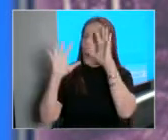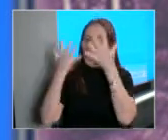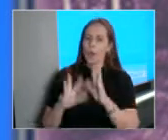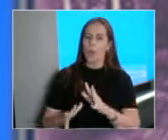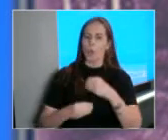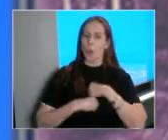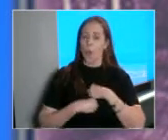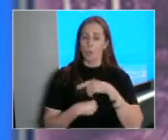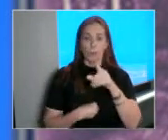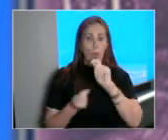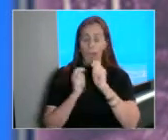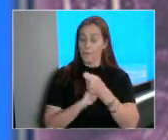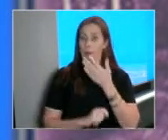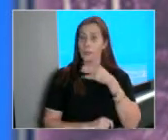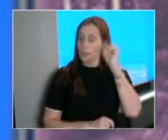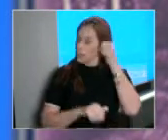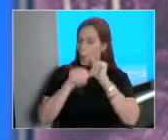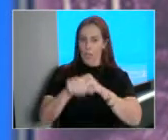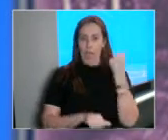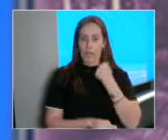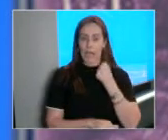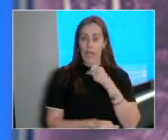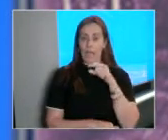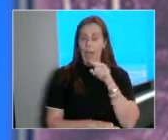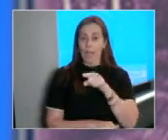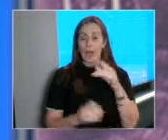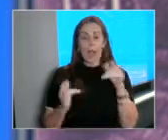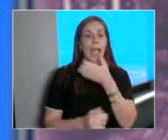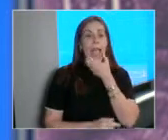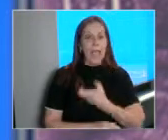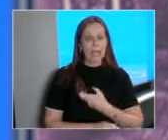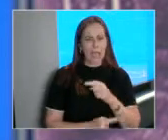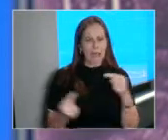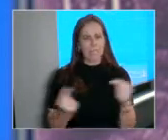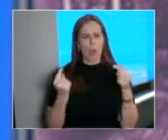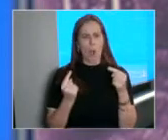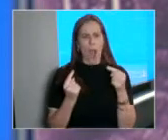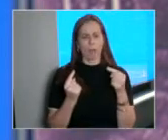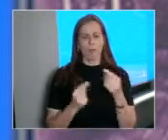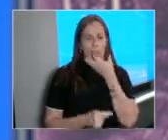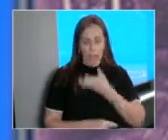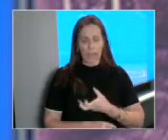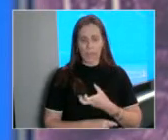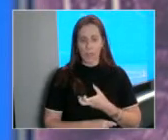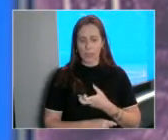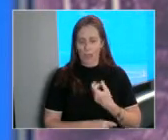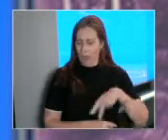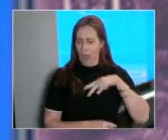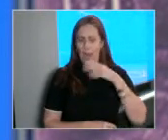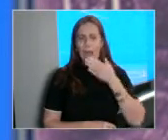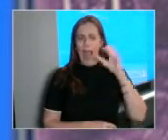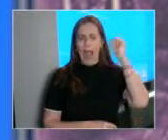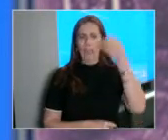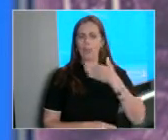והאומנות. הברון הפך לציוני נלהב, אך בינו לבין הרצל התגלה ויכוח עקרוני. הרצל, אבי הציונות המדינית,